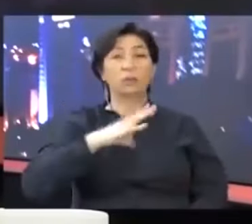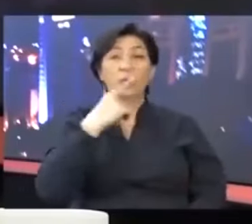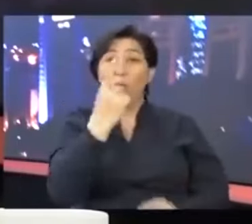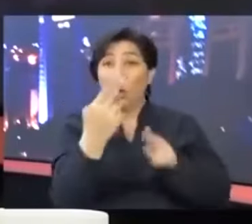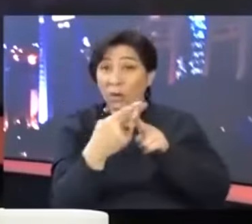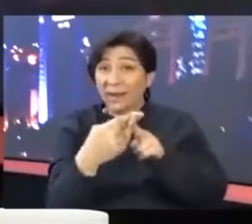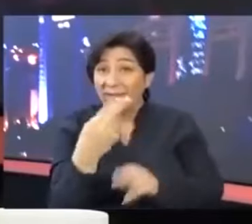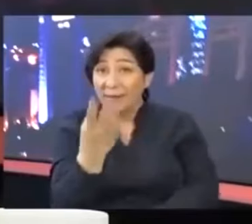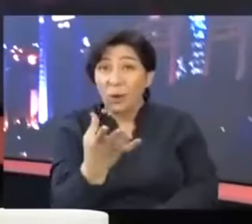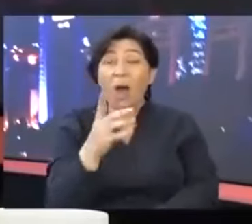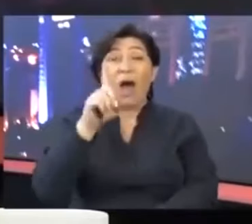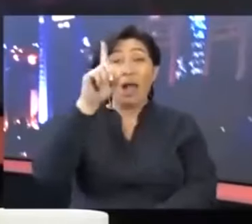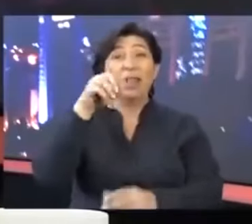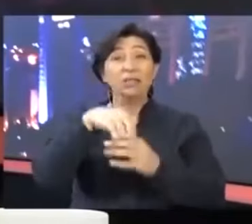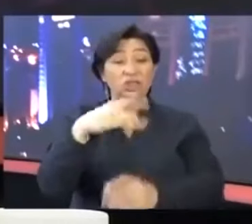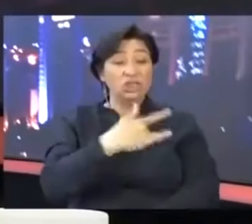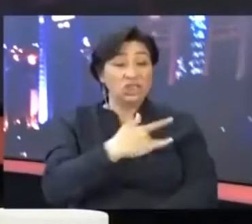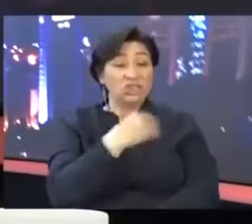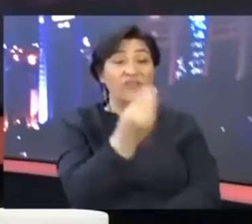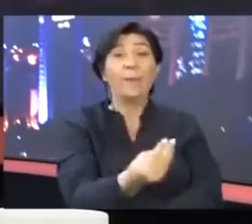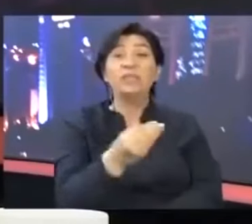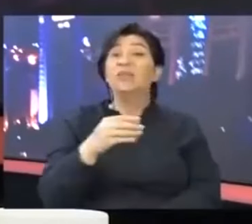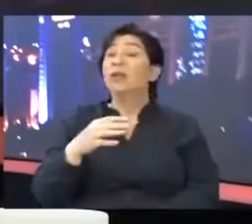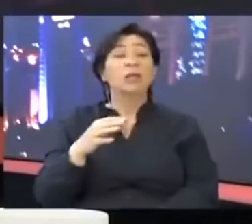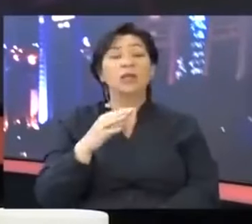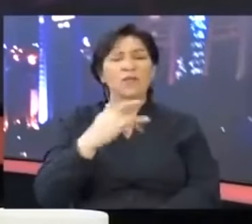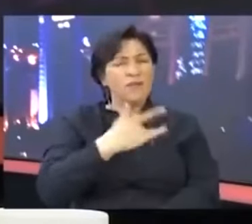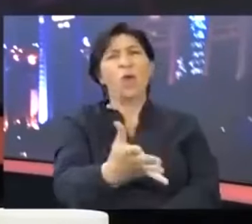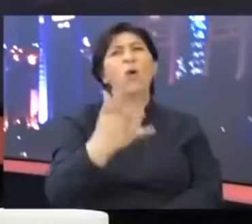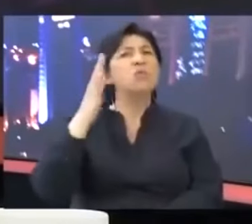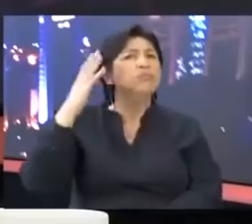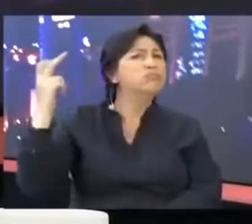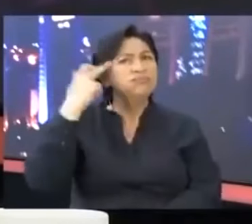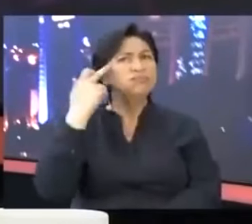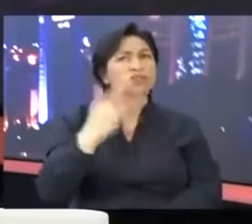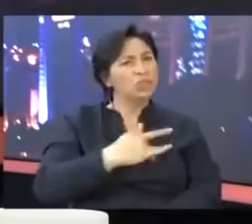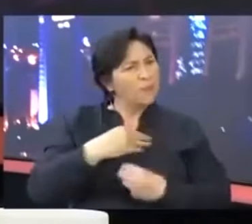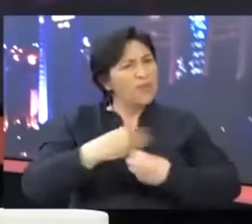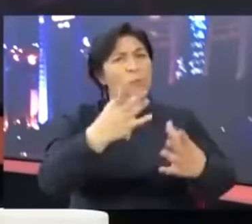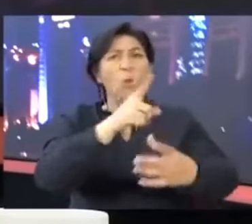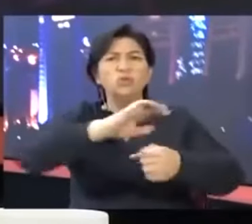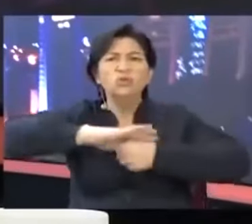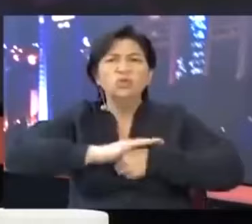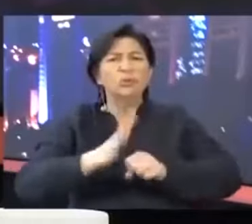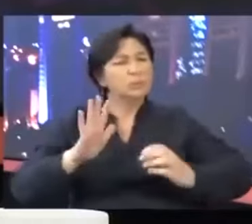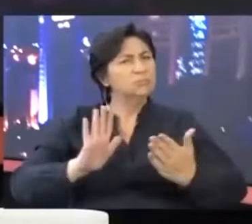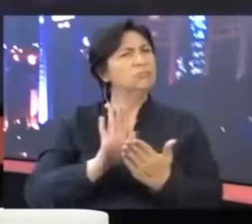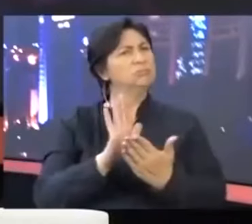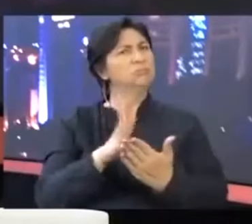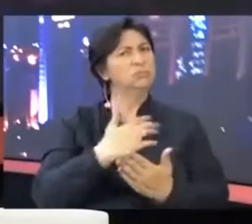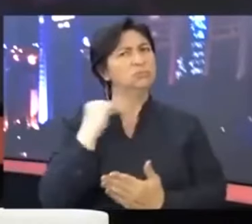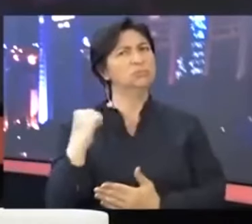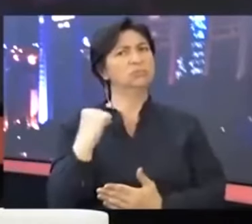örneklik var Allah için canını vermekten çekinmeyen bir insan oradaki zulme karşı dimdik ayakta duran bir insan